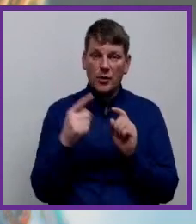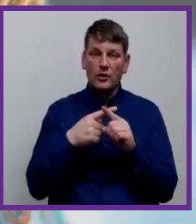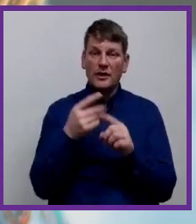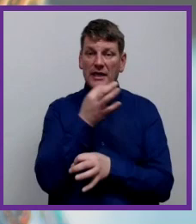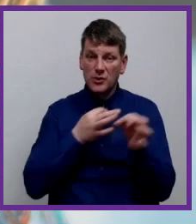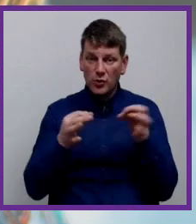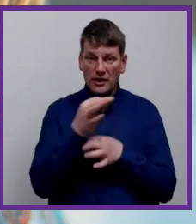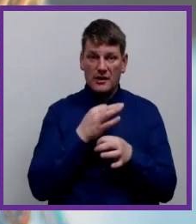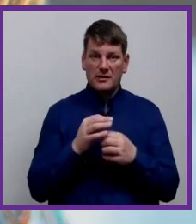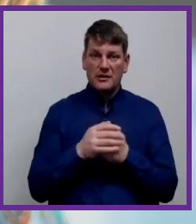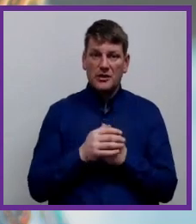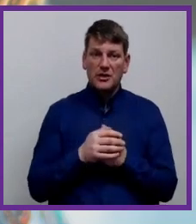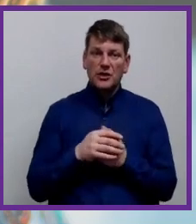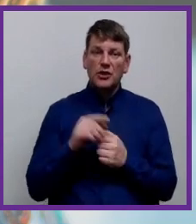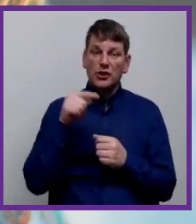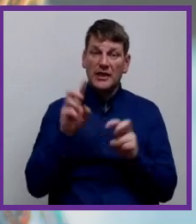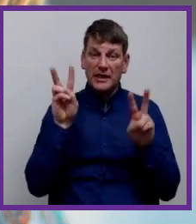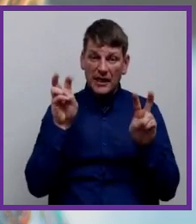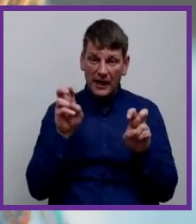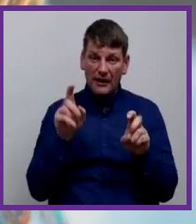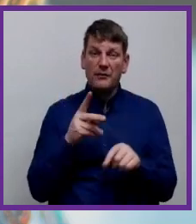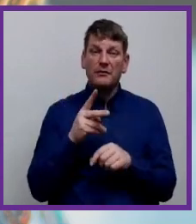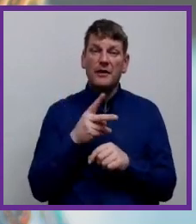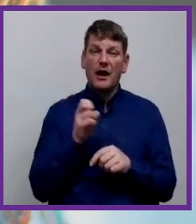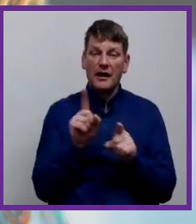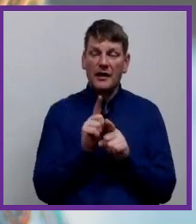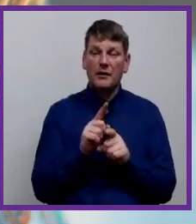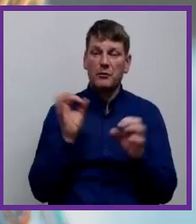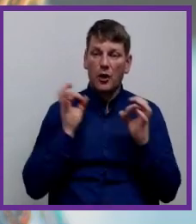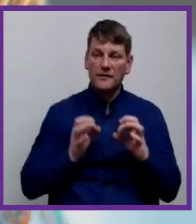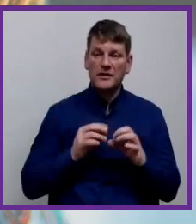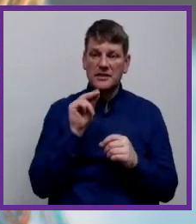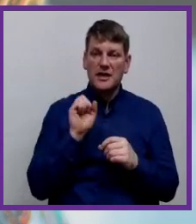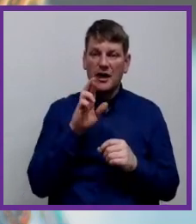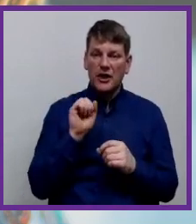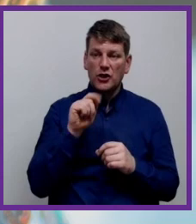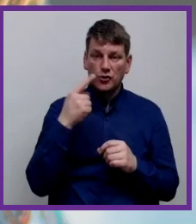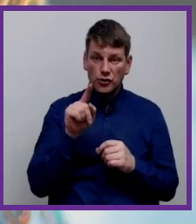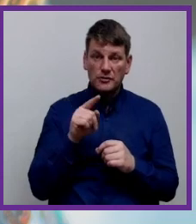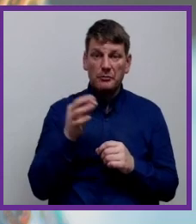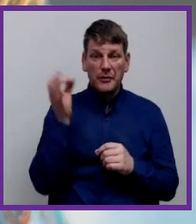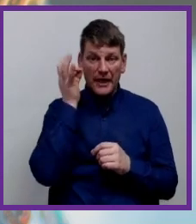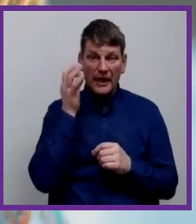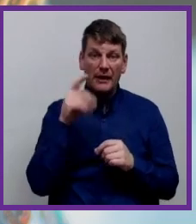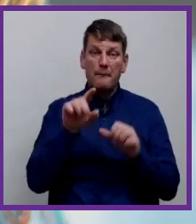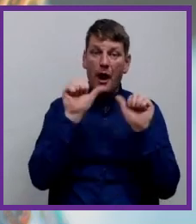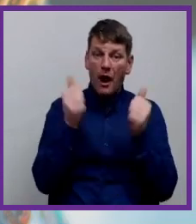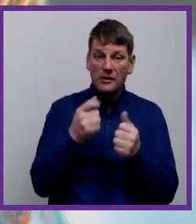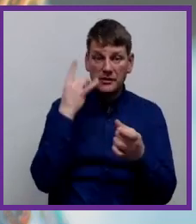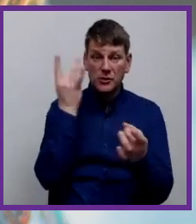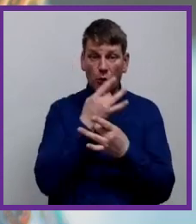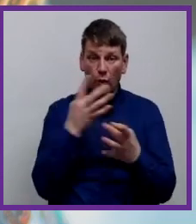jo šī tēma, kā arī profesors Zariņš arī minēja, ir, tiksim, māksla, kultūra